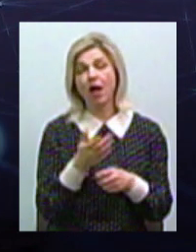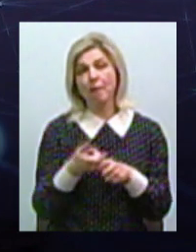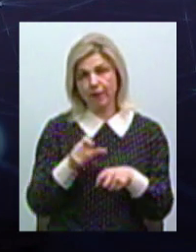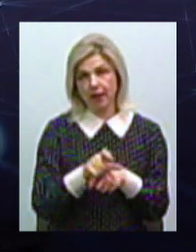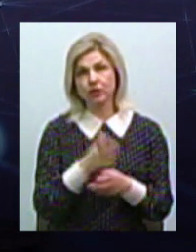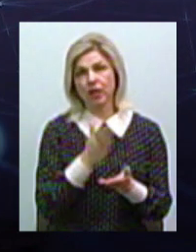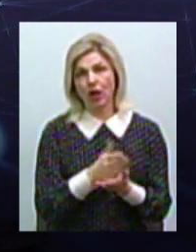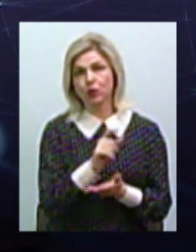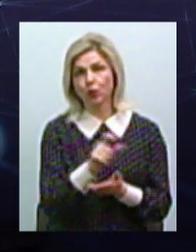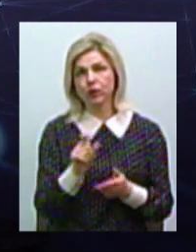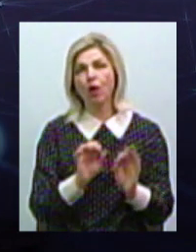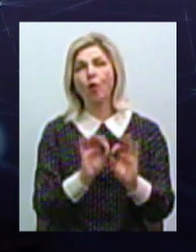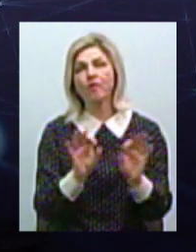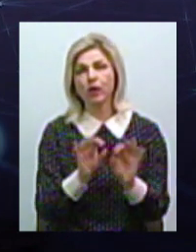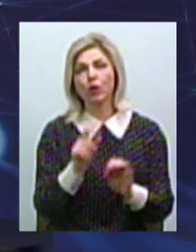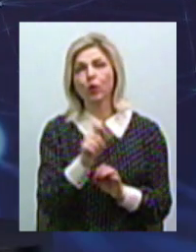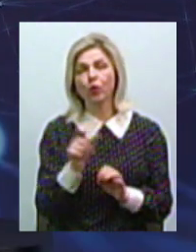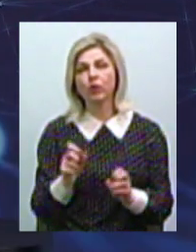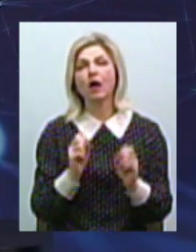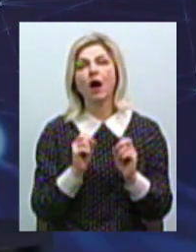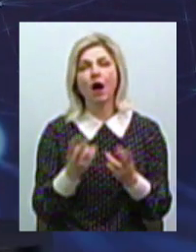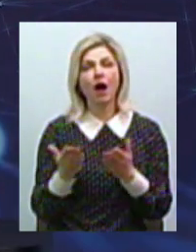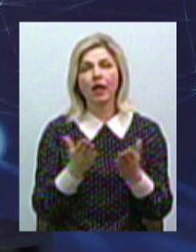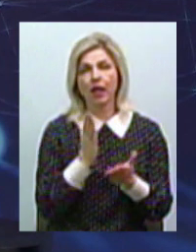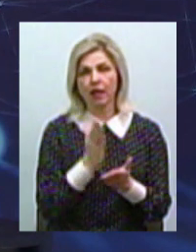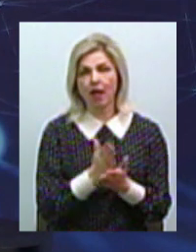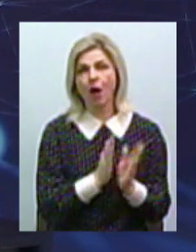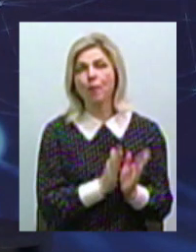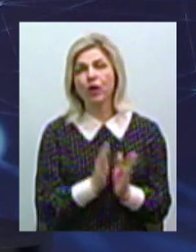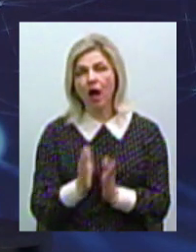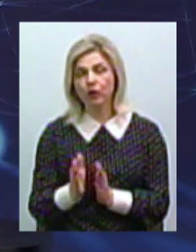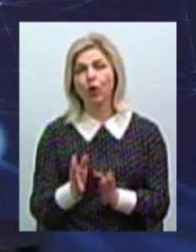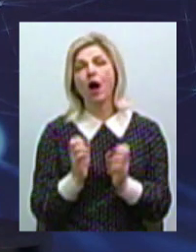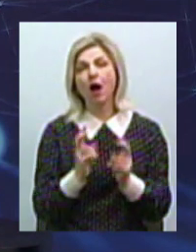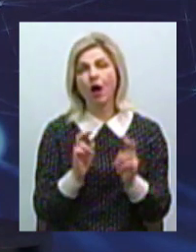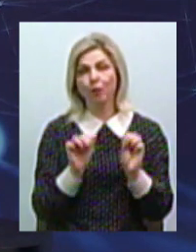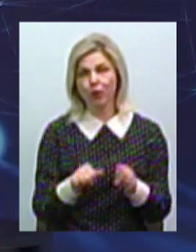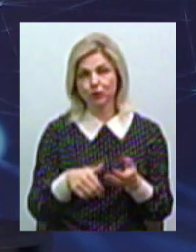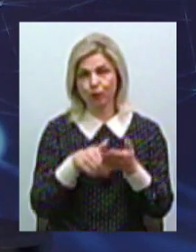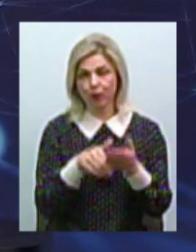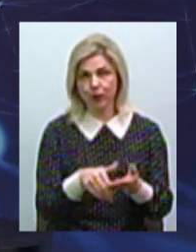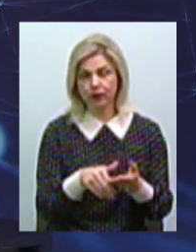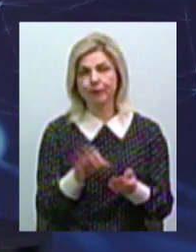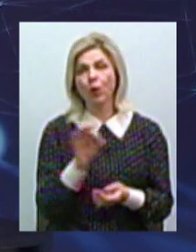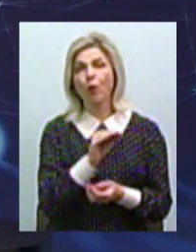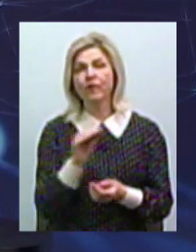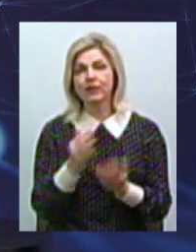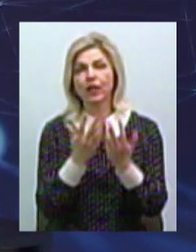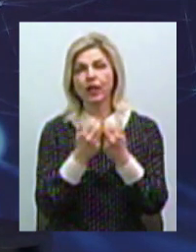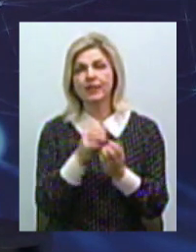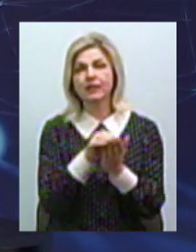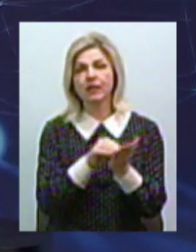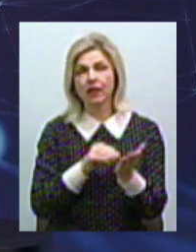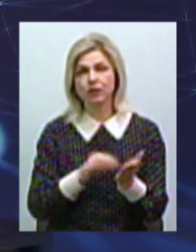донести до людей, яким чином, які механізми працюють, яким чином можемо допомогти. Я хочу сказати, що офіційна статистика, яка є, да, щодо